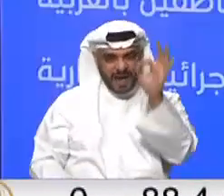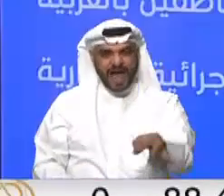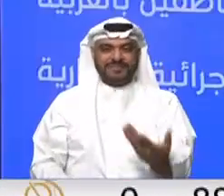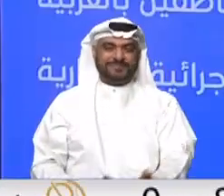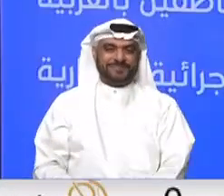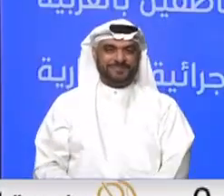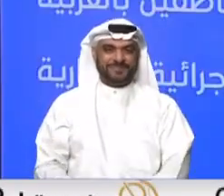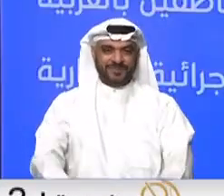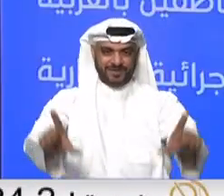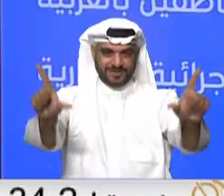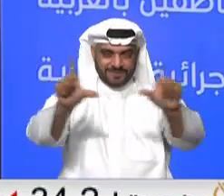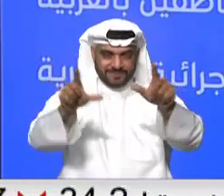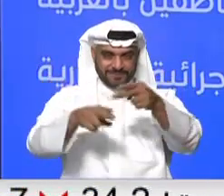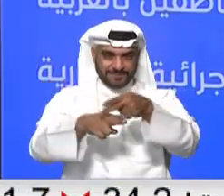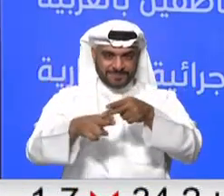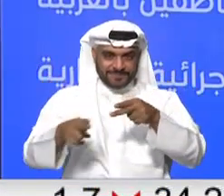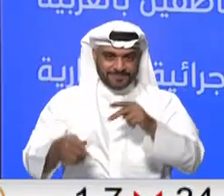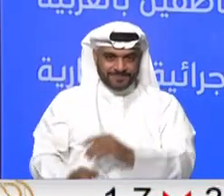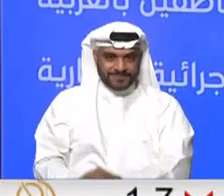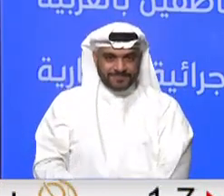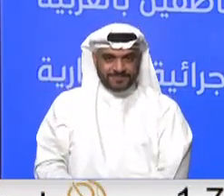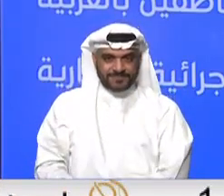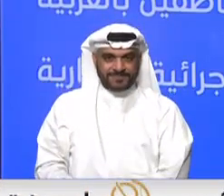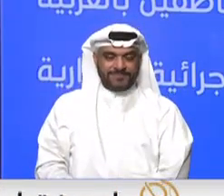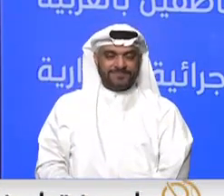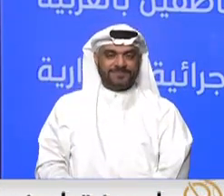يوسف صفر تلفزيون دوله الكويت